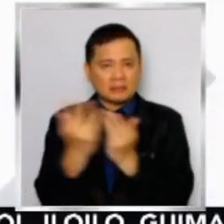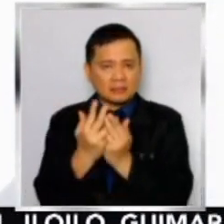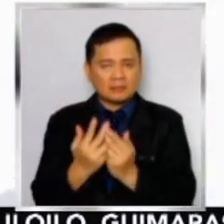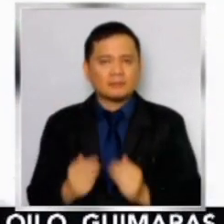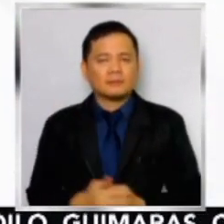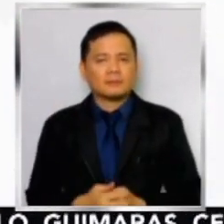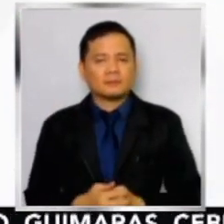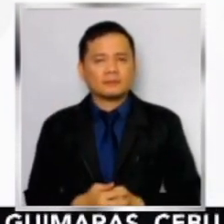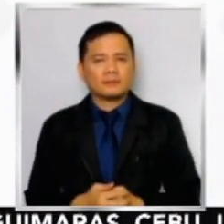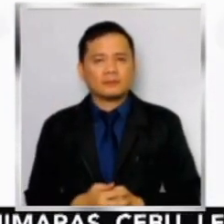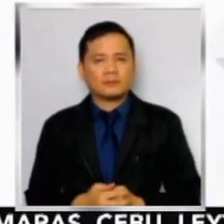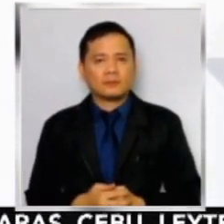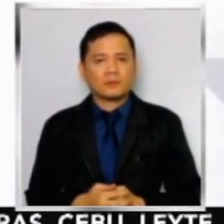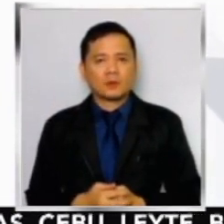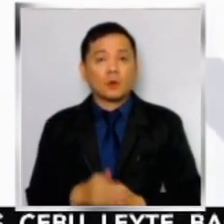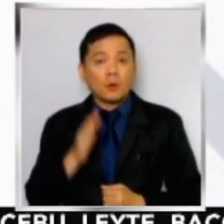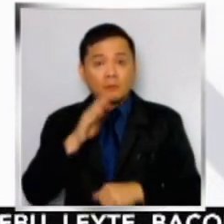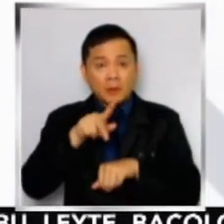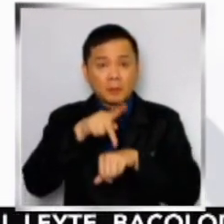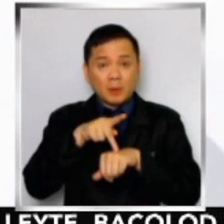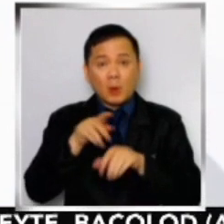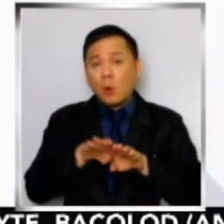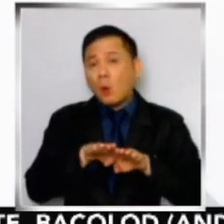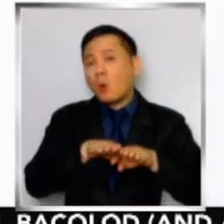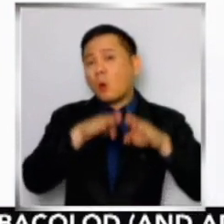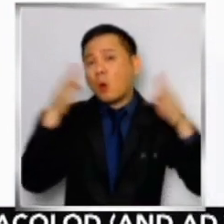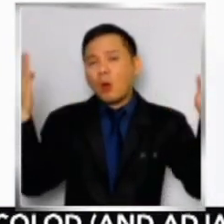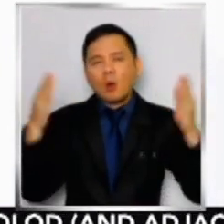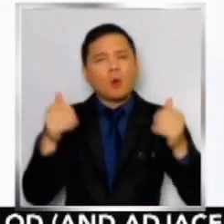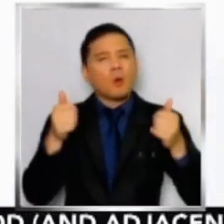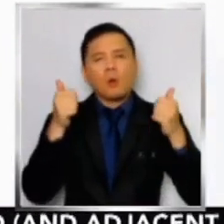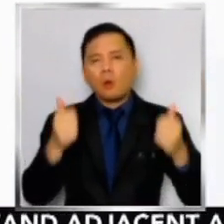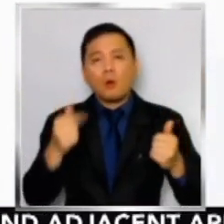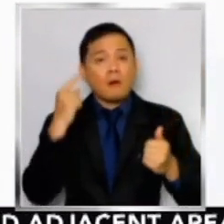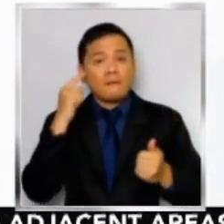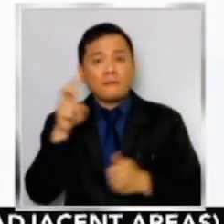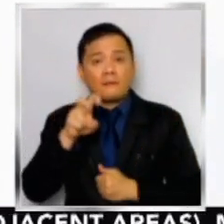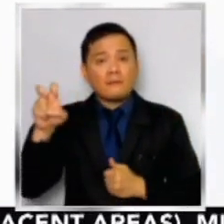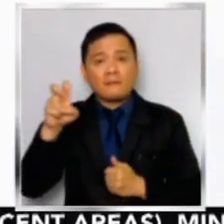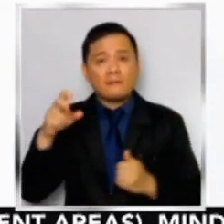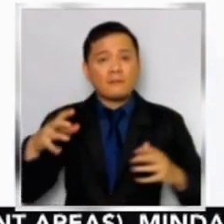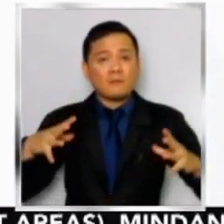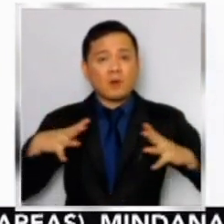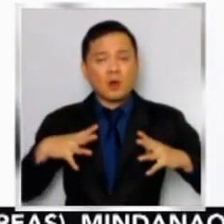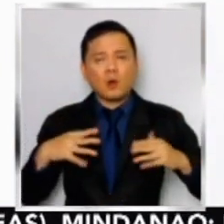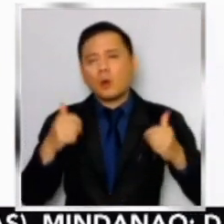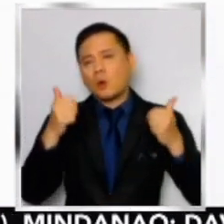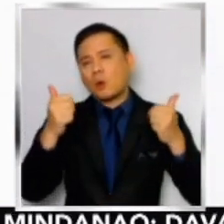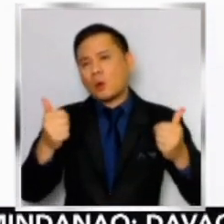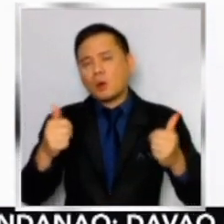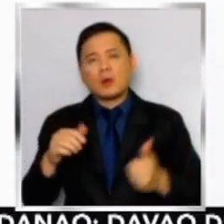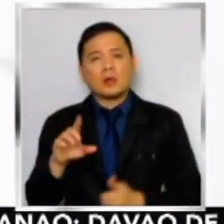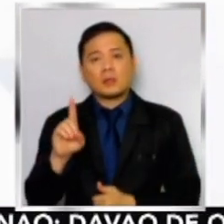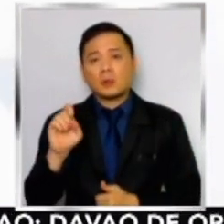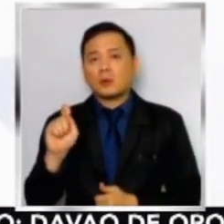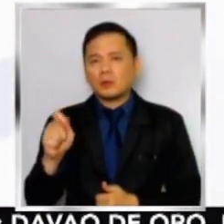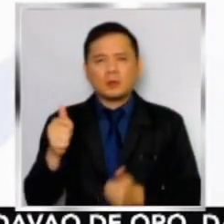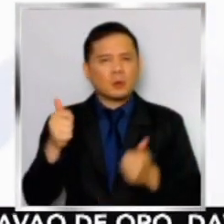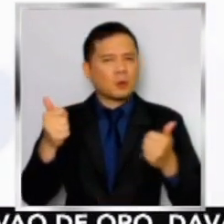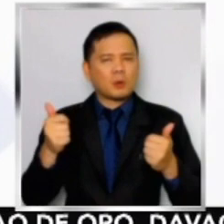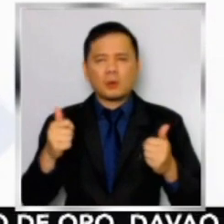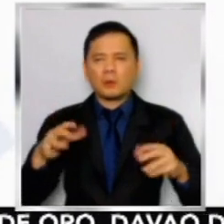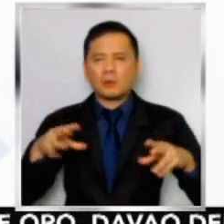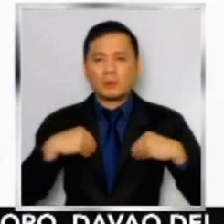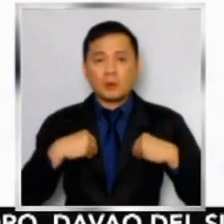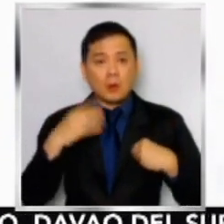bansa para sa mga banyagang turista, magandang balita para sa Department of Tourism na sinabing malaking hakbang ito para sa pagbabalik ng mga trabaho kasabay ng